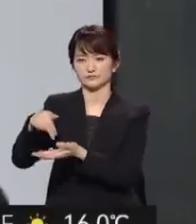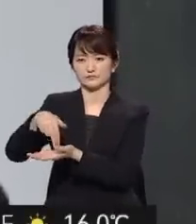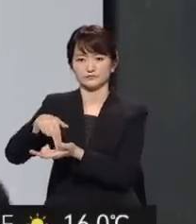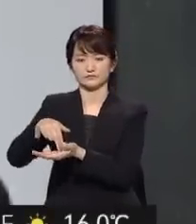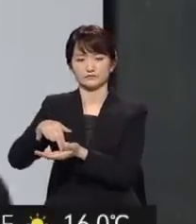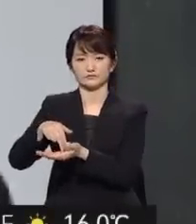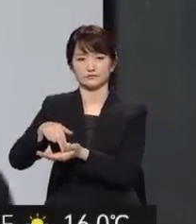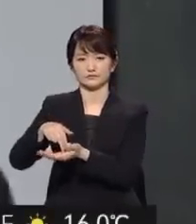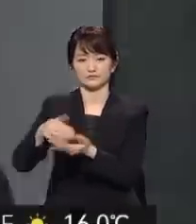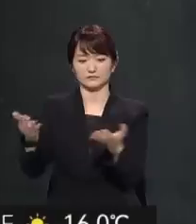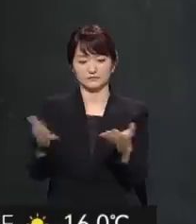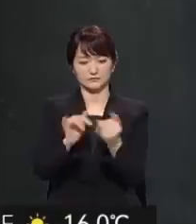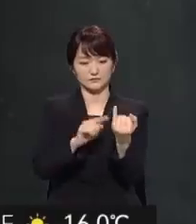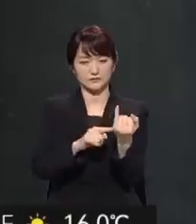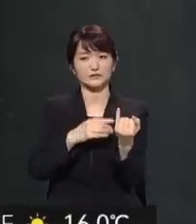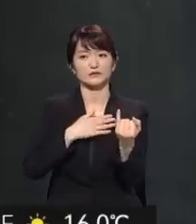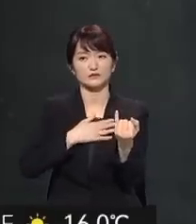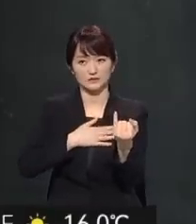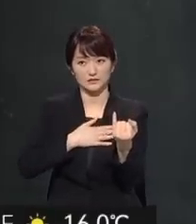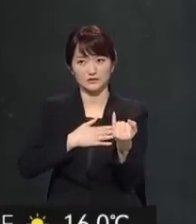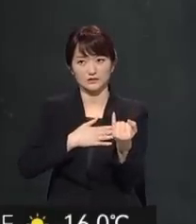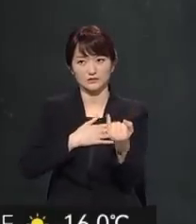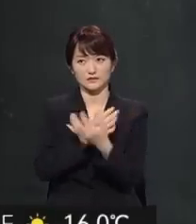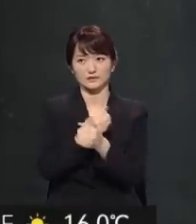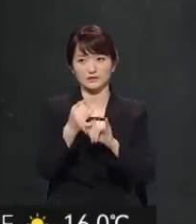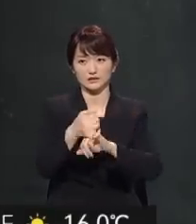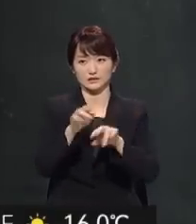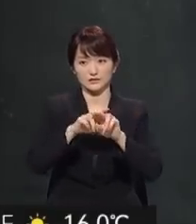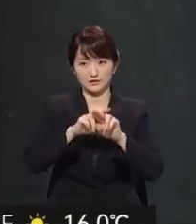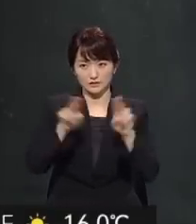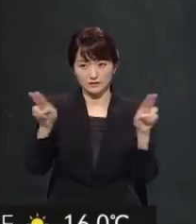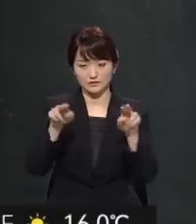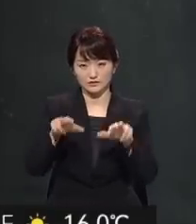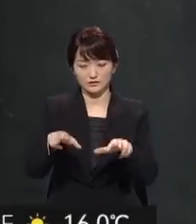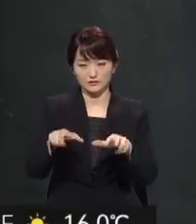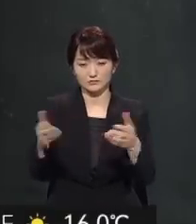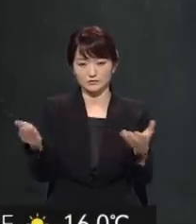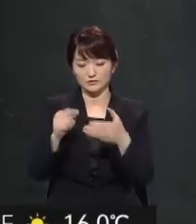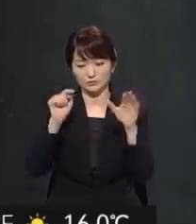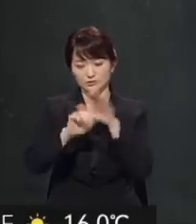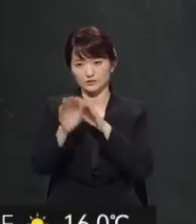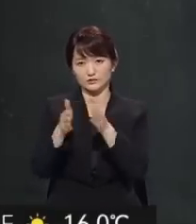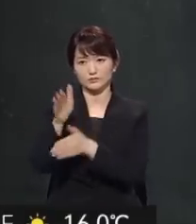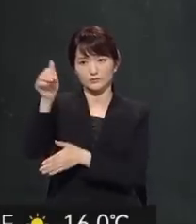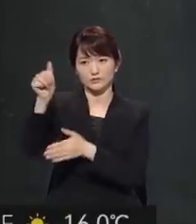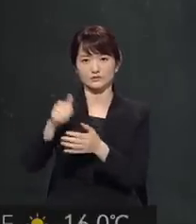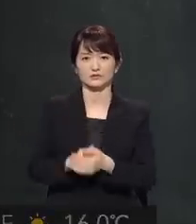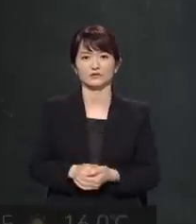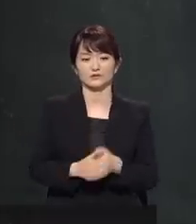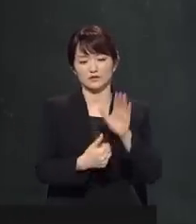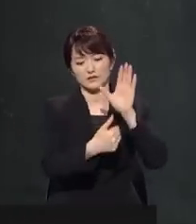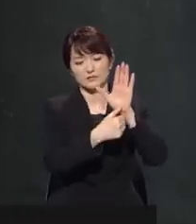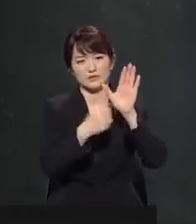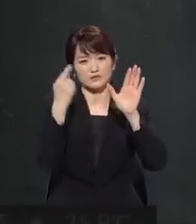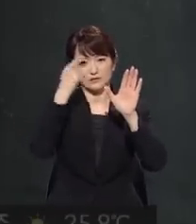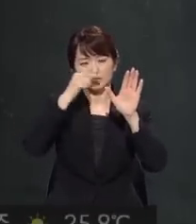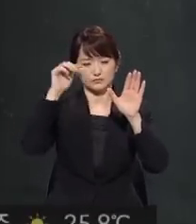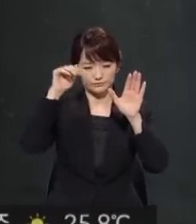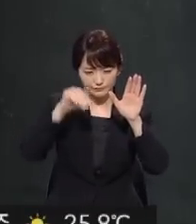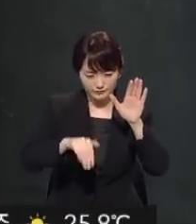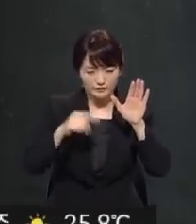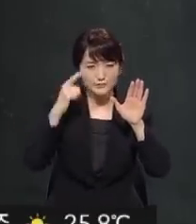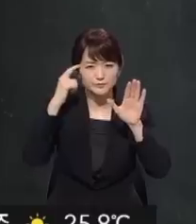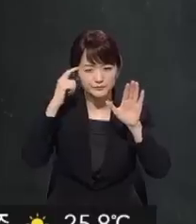인지한 뒤에 바로 계약 해지 조치를 해서 현재 출근하지 않고 있다. 이 본사에서는 이거와 별도로 브랜드 이미지 실추를 심각하게 생각하고